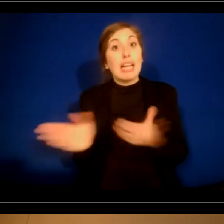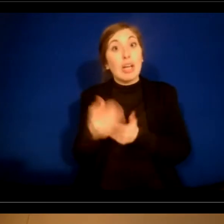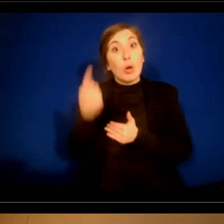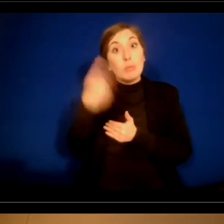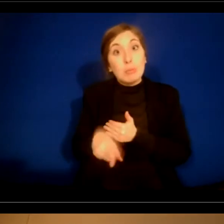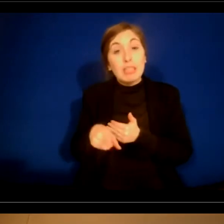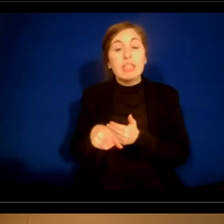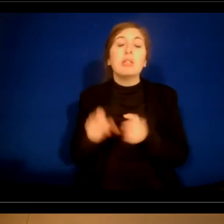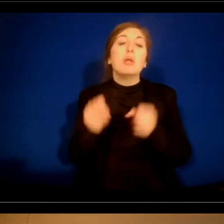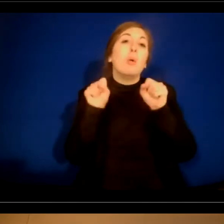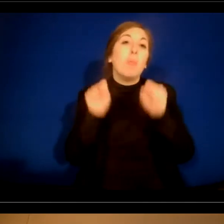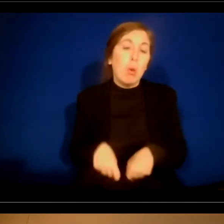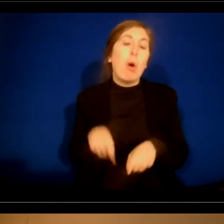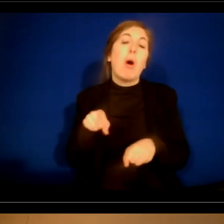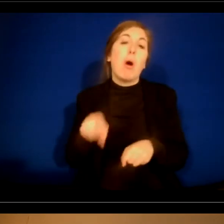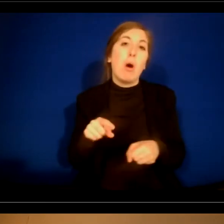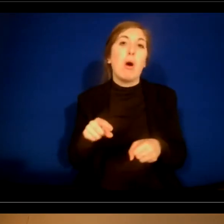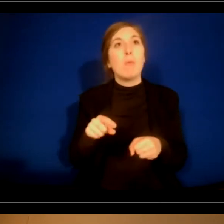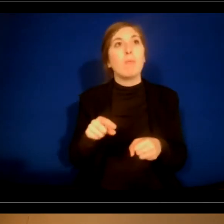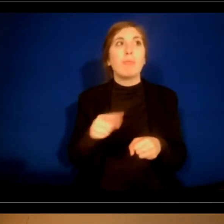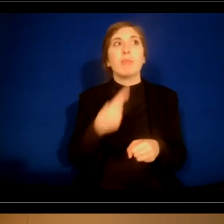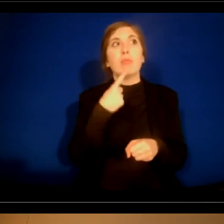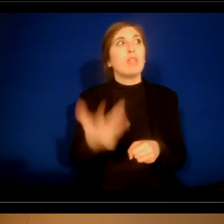possa efficacemente, diciamo,